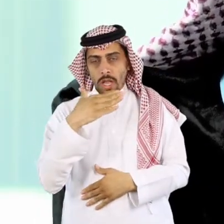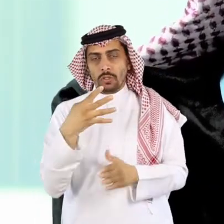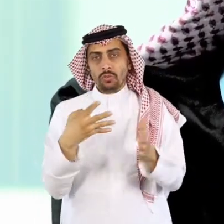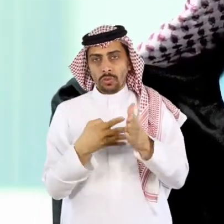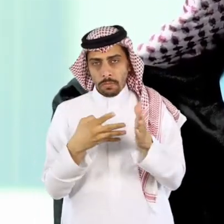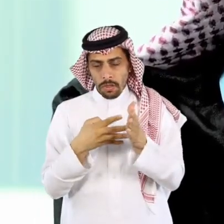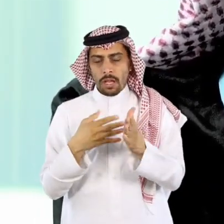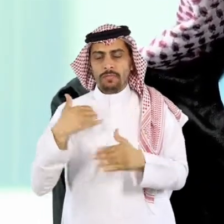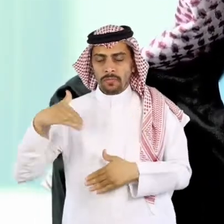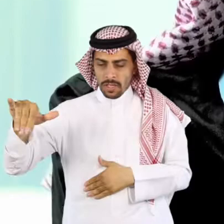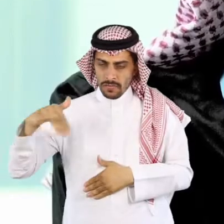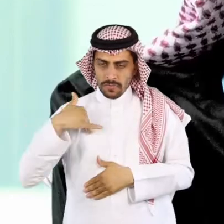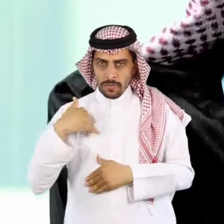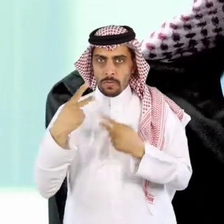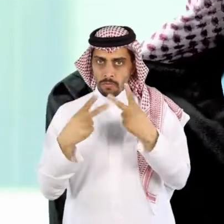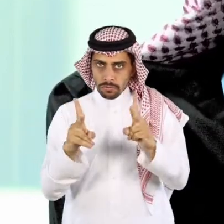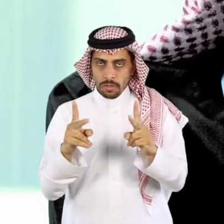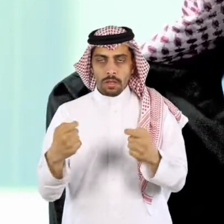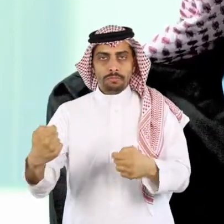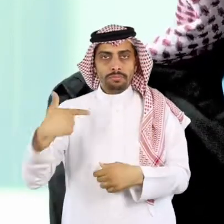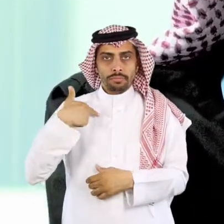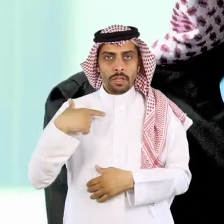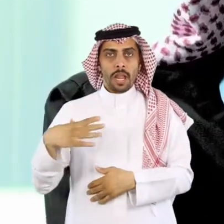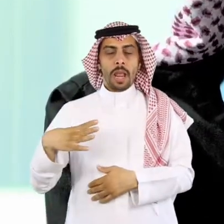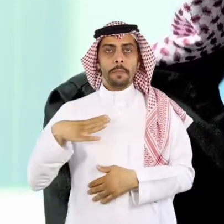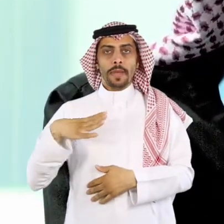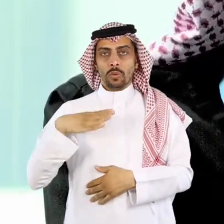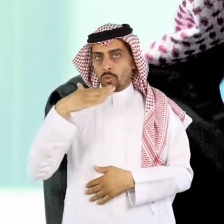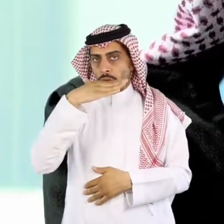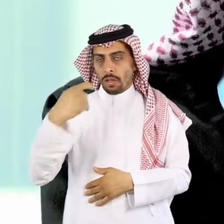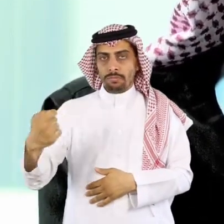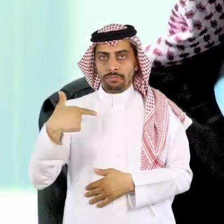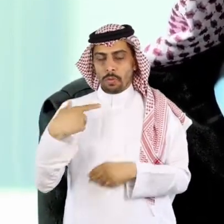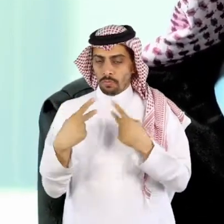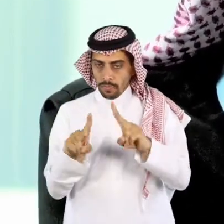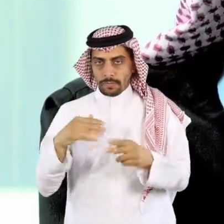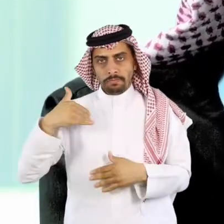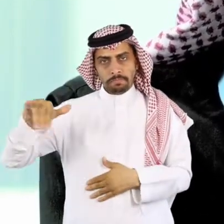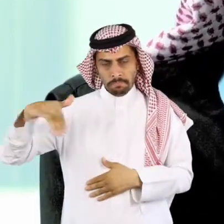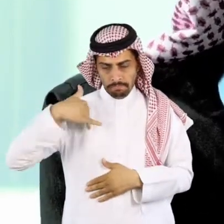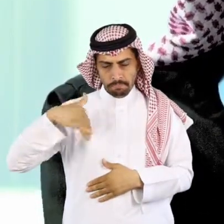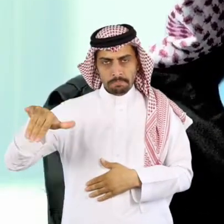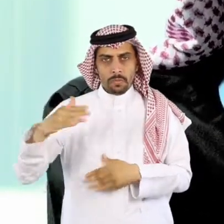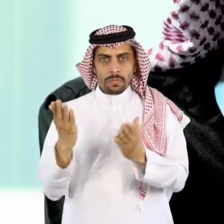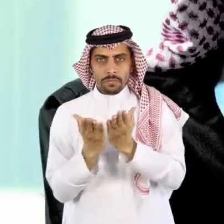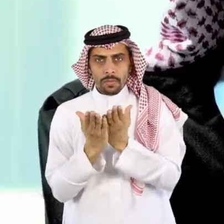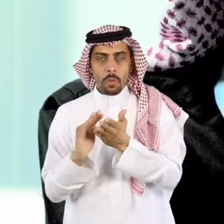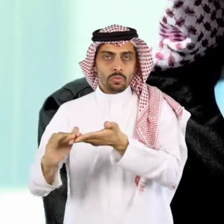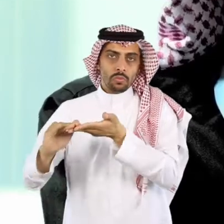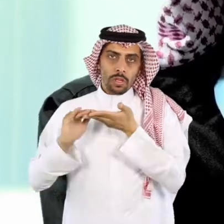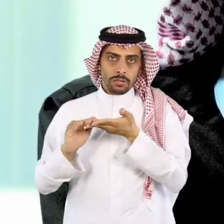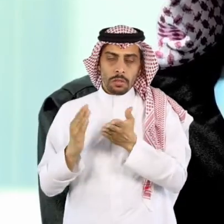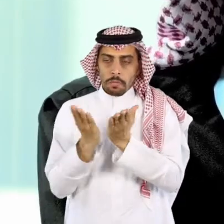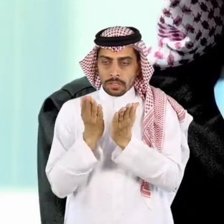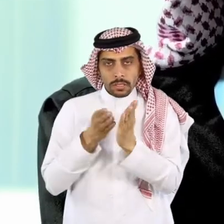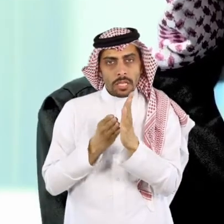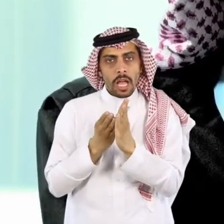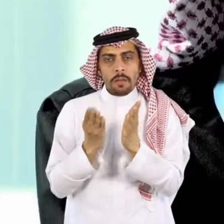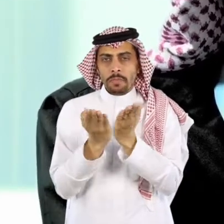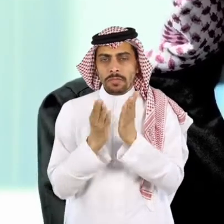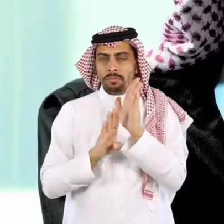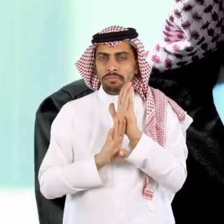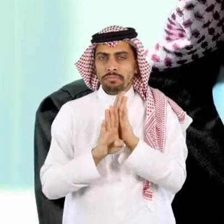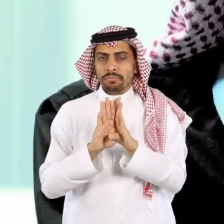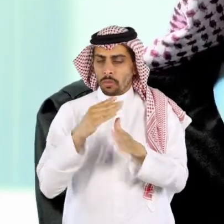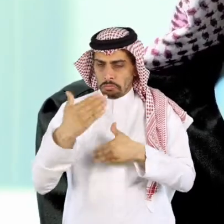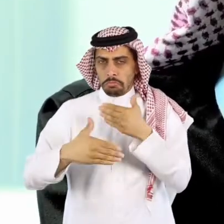سلطان الاهليه، والحمد لله ضمني منحه من الامير سلطان، وهي اللي ساعدتني